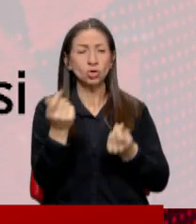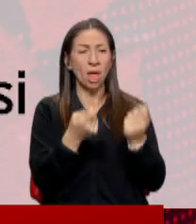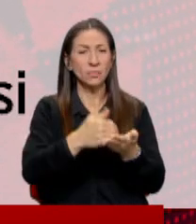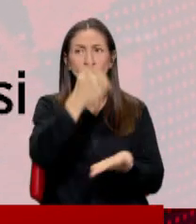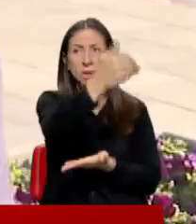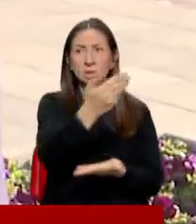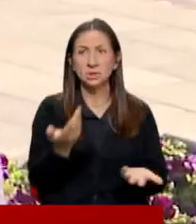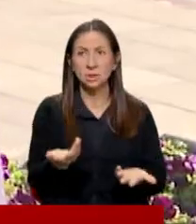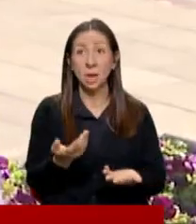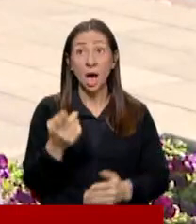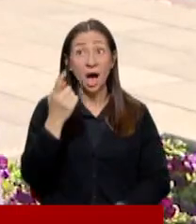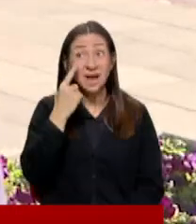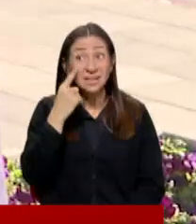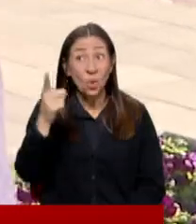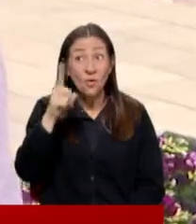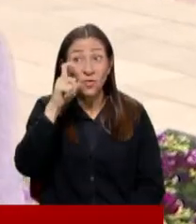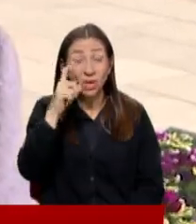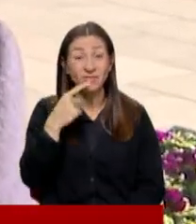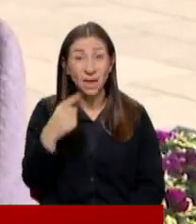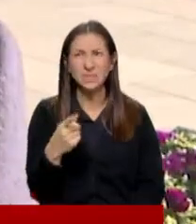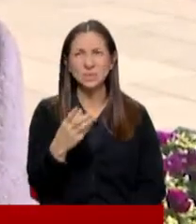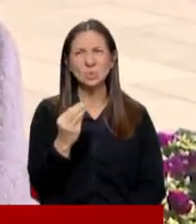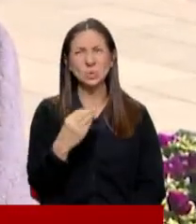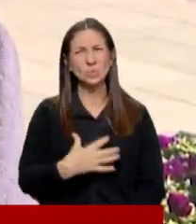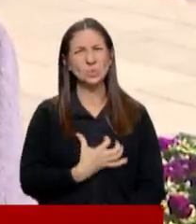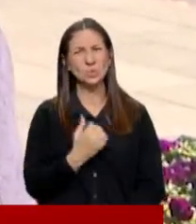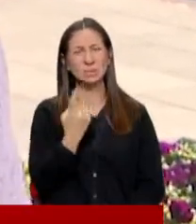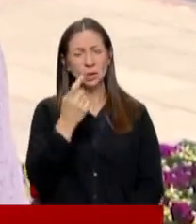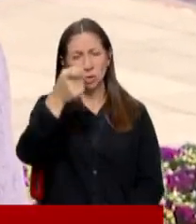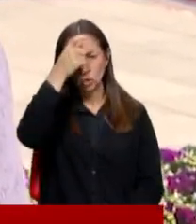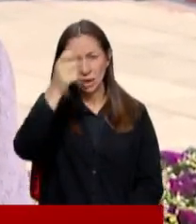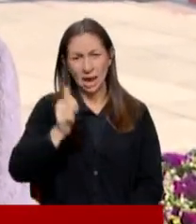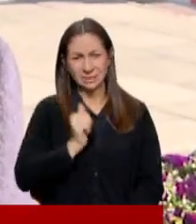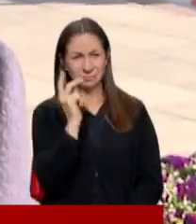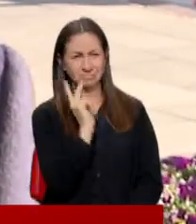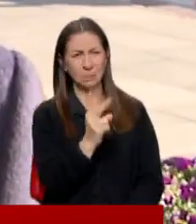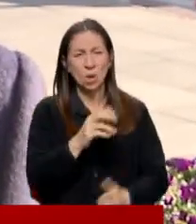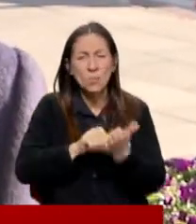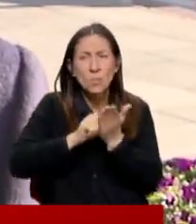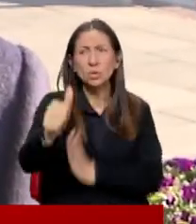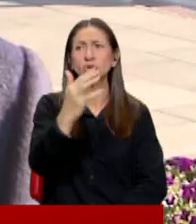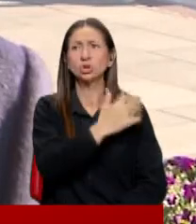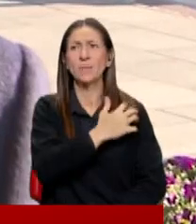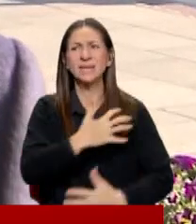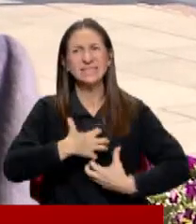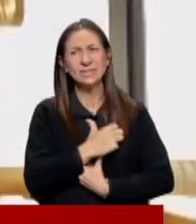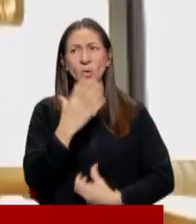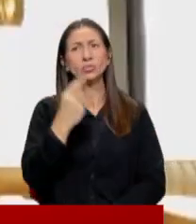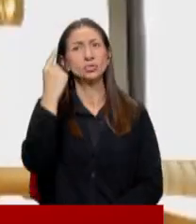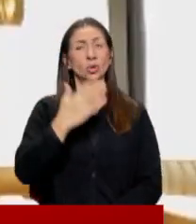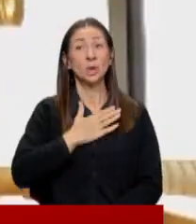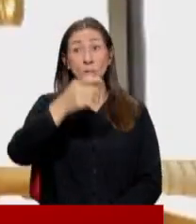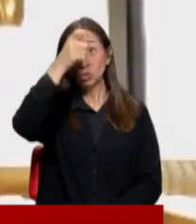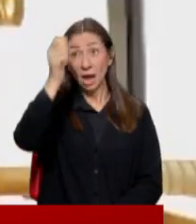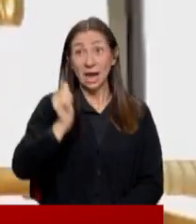görevden uzaklaştırıldı. Atatürk'e o fotoğraf demesi çok rencide edici bir şey. Türk Silahlı Kuvvetleri'ndeki bütün subayları rencide ettiğini düşünüyor. Türk